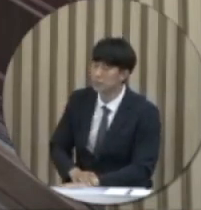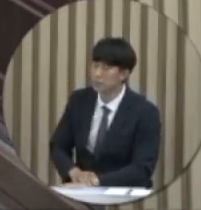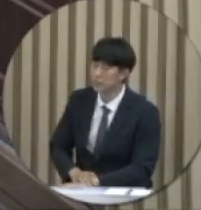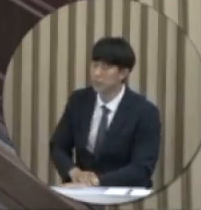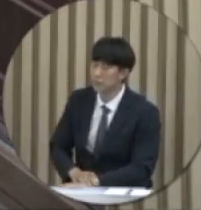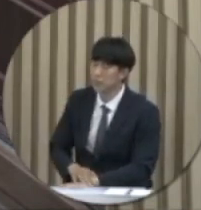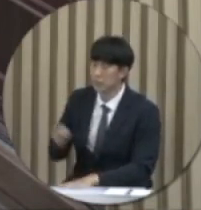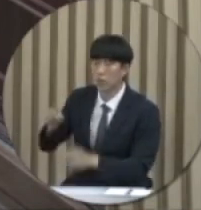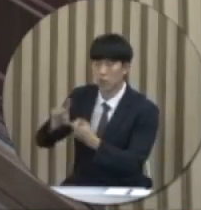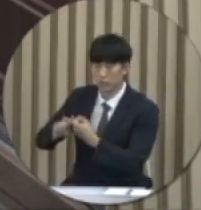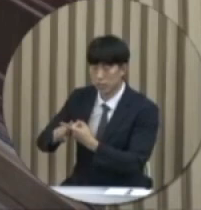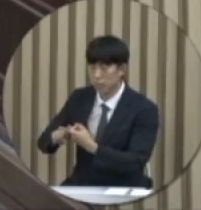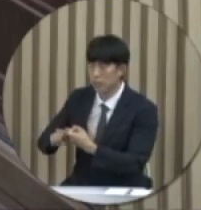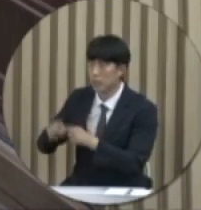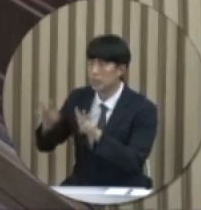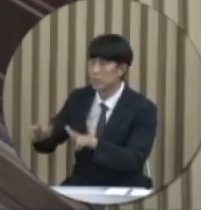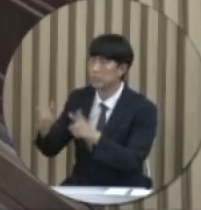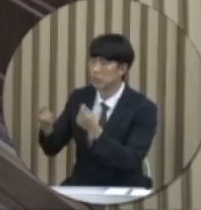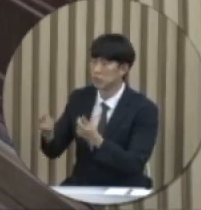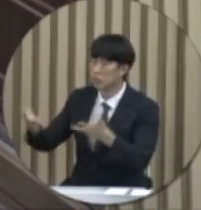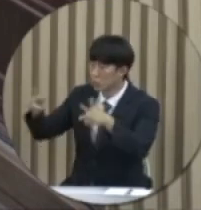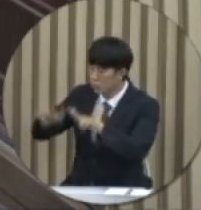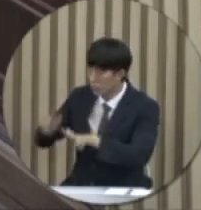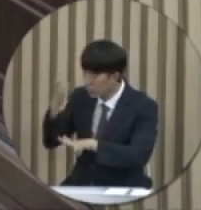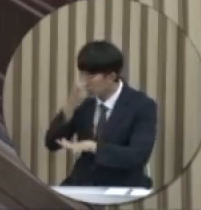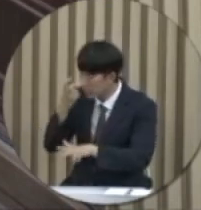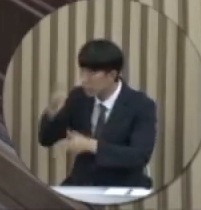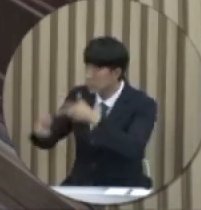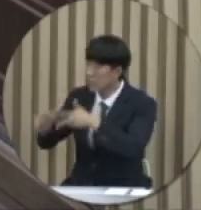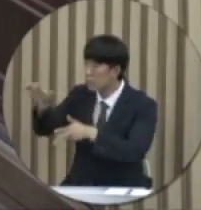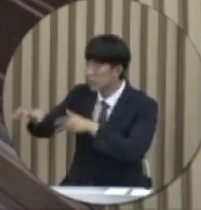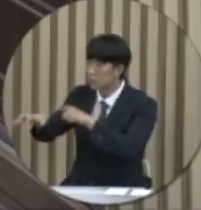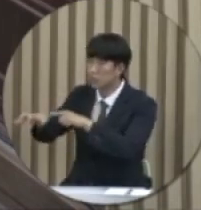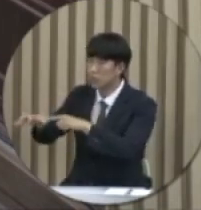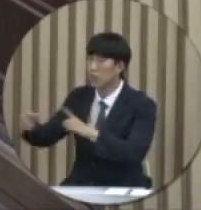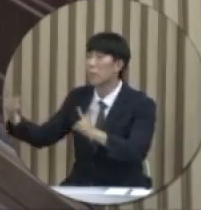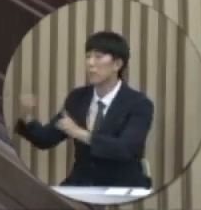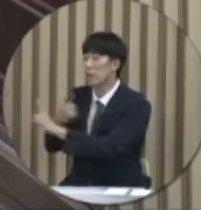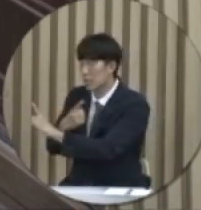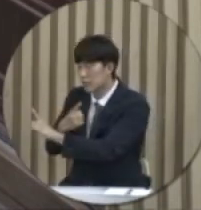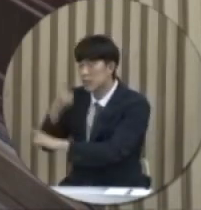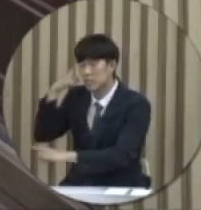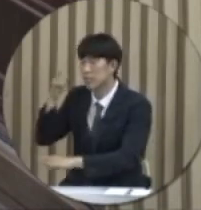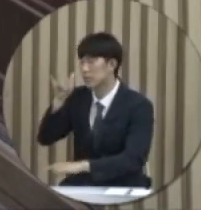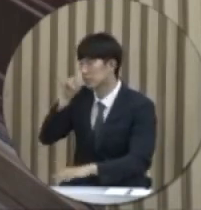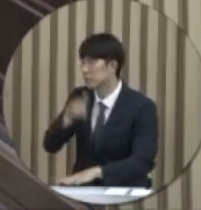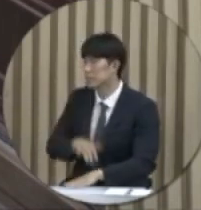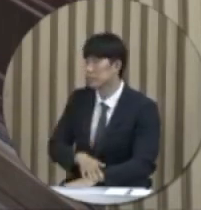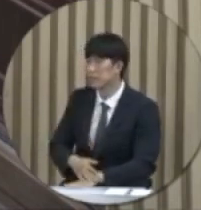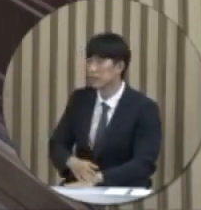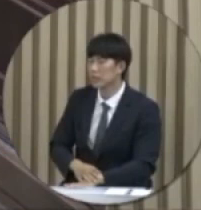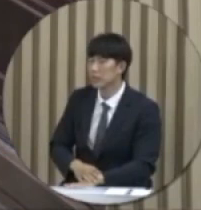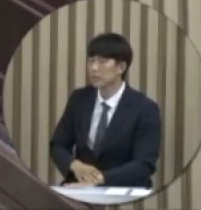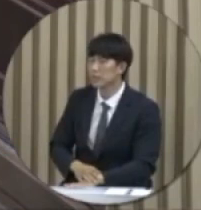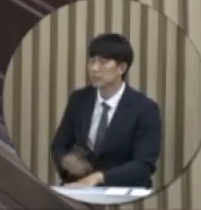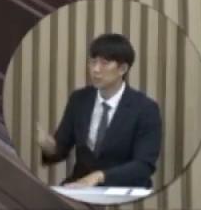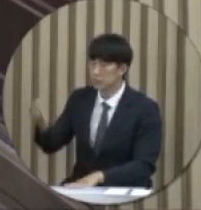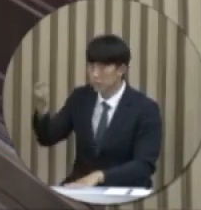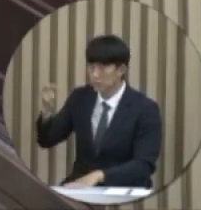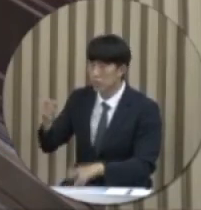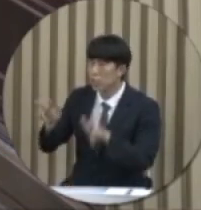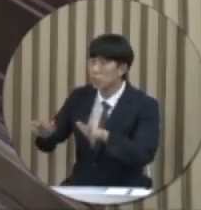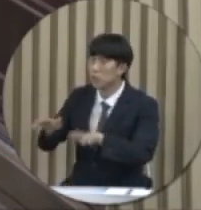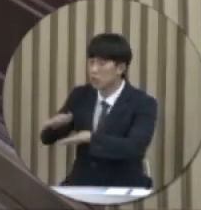그거를 지금처럼 공원이나 녹지를 관리하는 사업소 형태로 변경할 생각은 갖고 있습니다. 근데 그게 빠르게 뭐 요번 조직